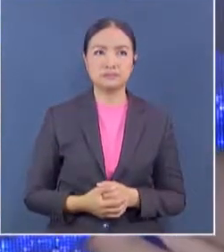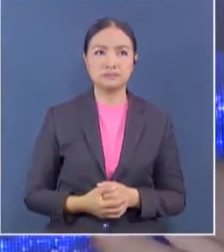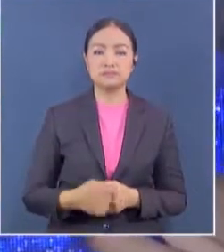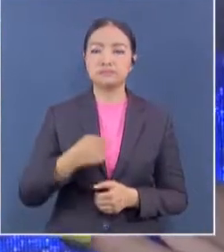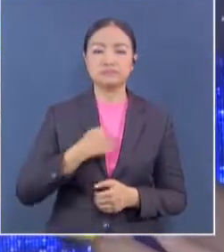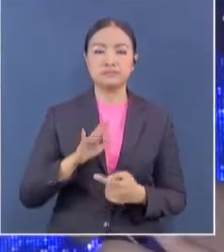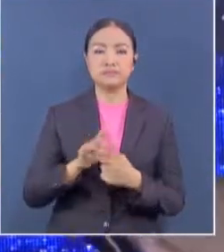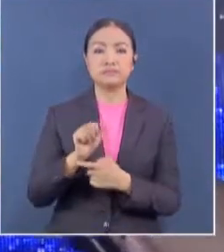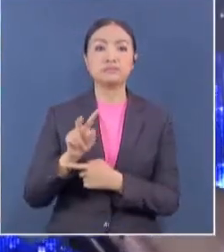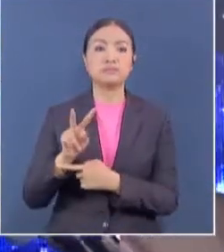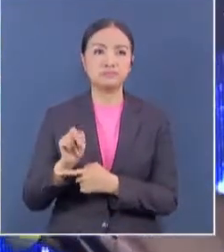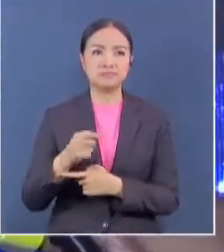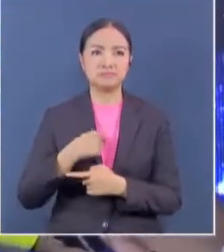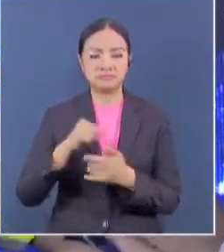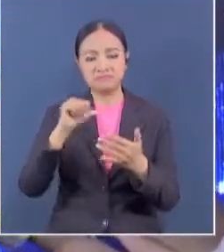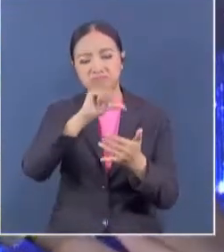ค่ะแอนไม่ตรงรูปนะ